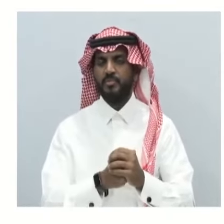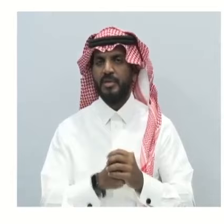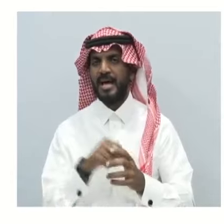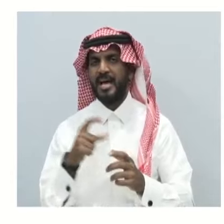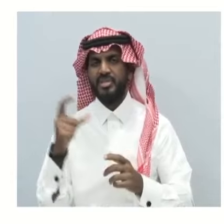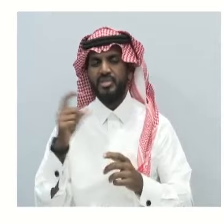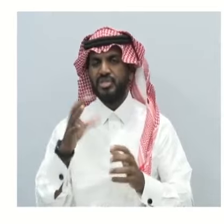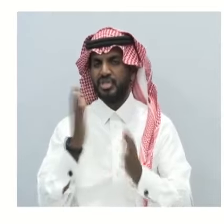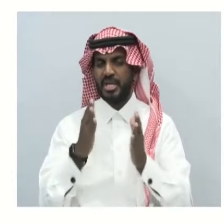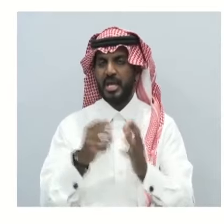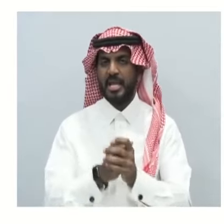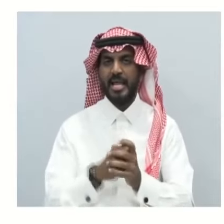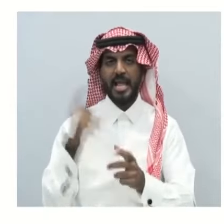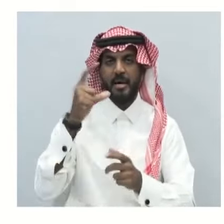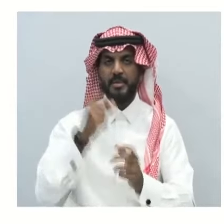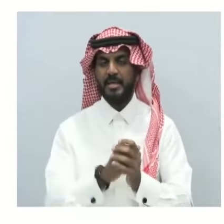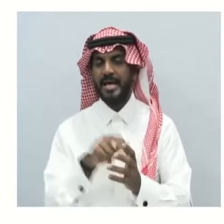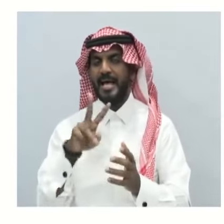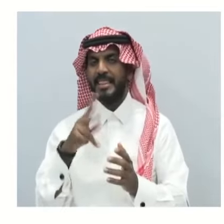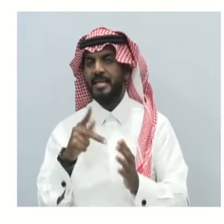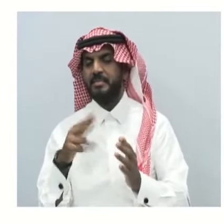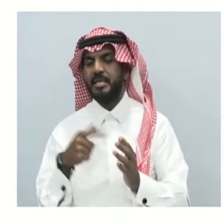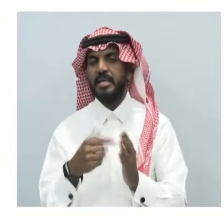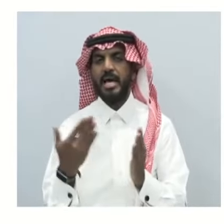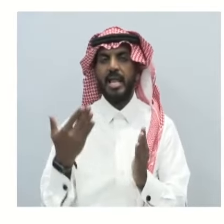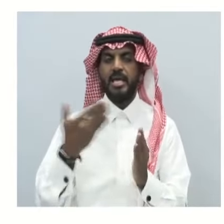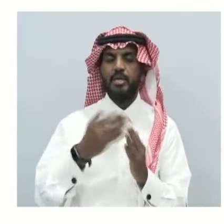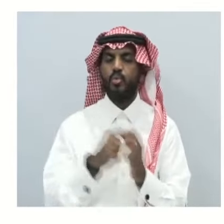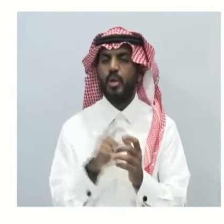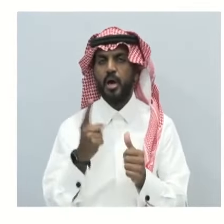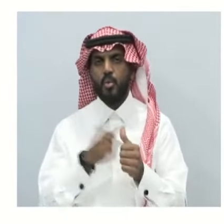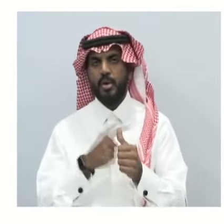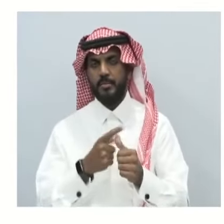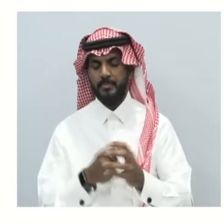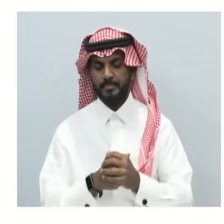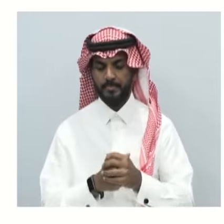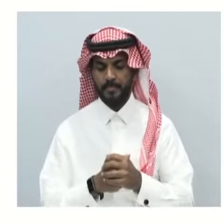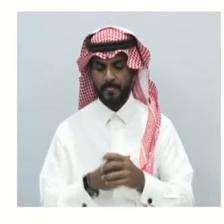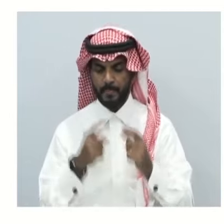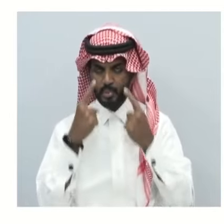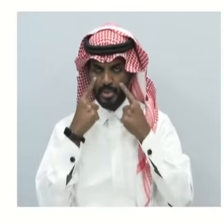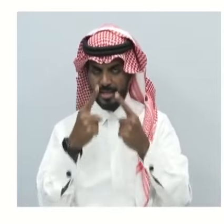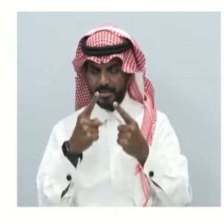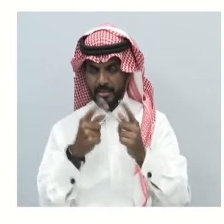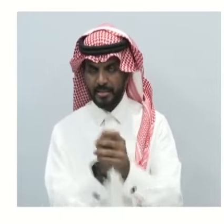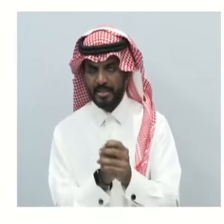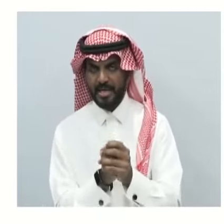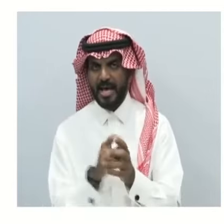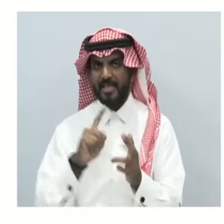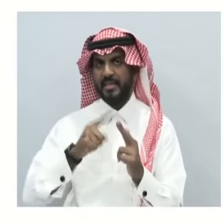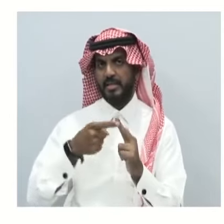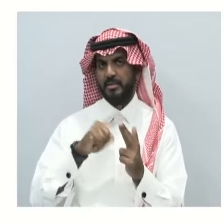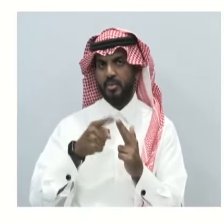الموضحه وهي التربيع الاخير وكذلك التربيع الاول لنشاهد ان خلال هاتين او هاتين الطورين